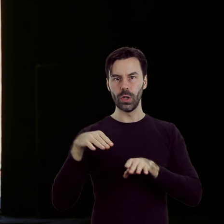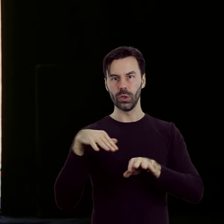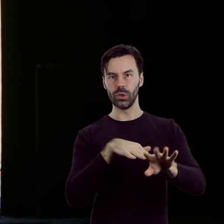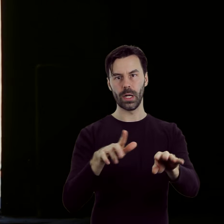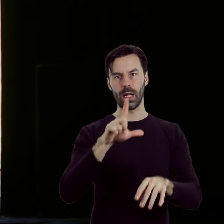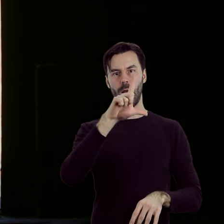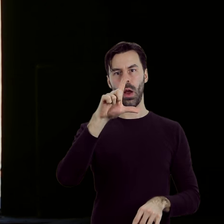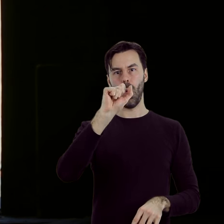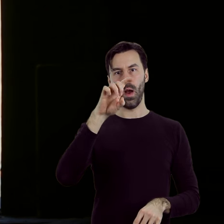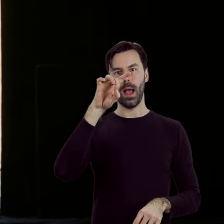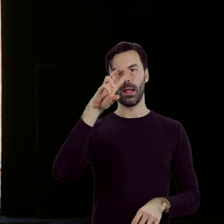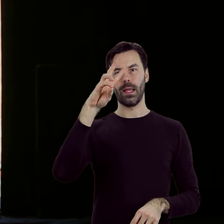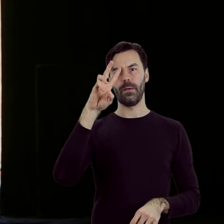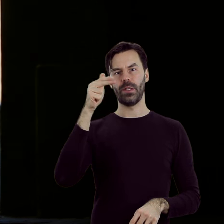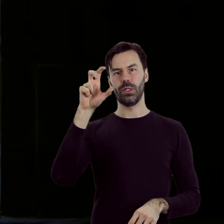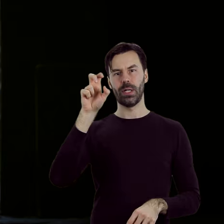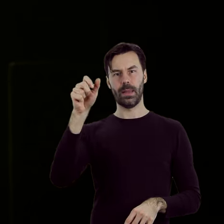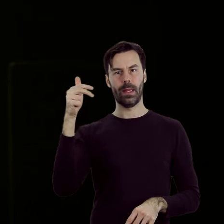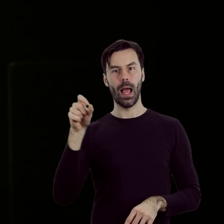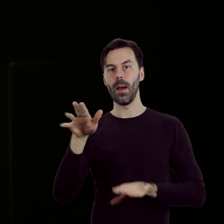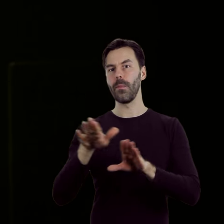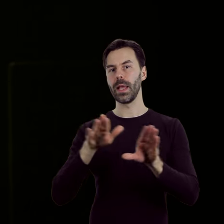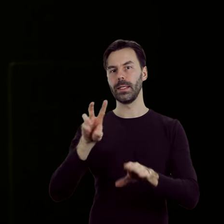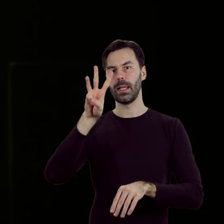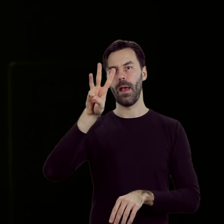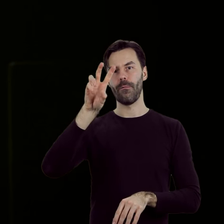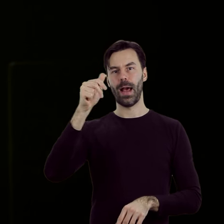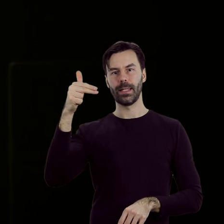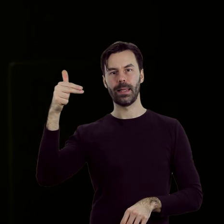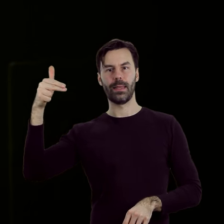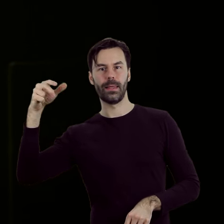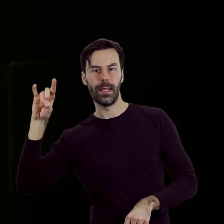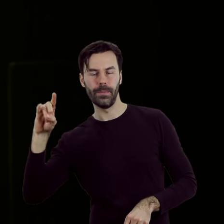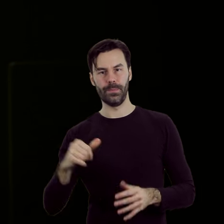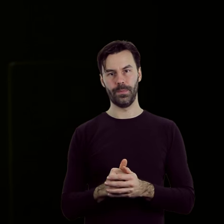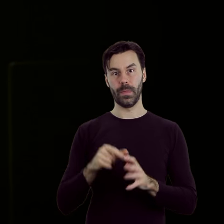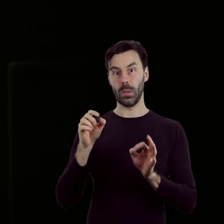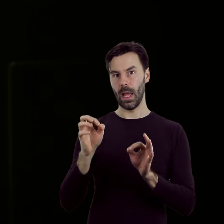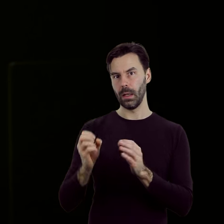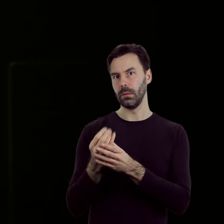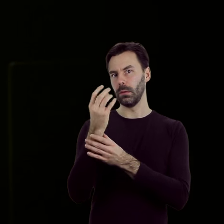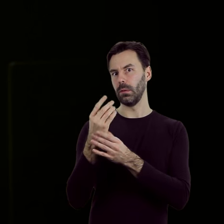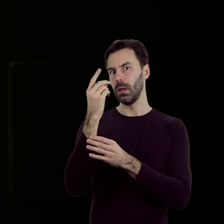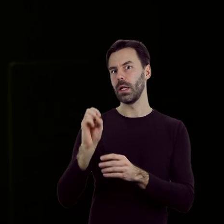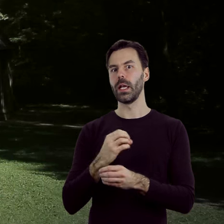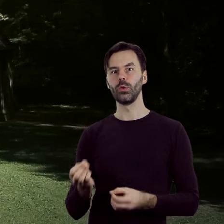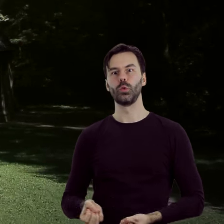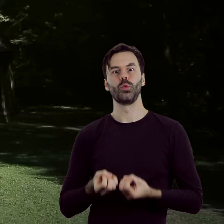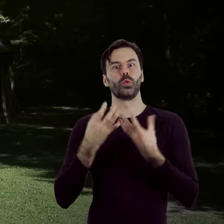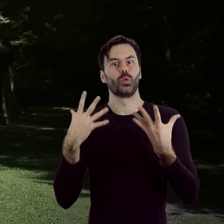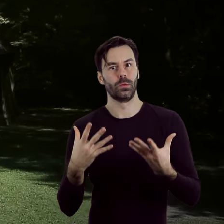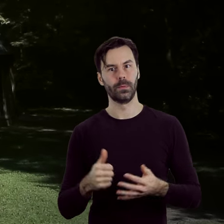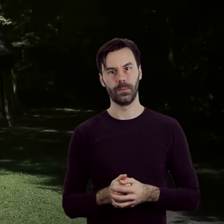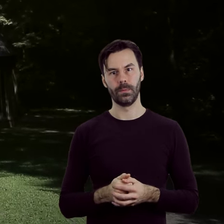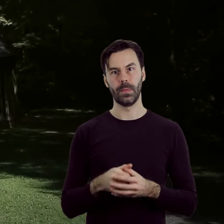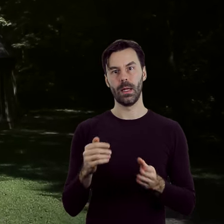Łagiewniczanki, w miejsce zwane Wannami, gdzie do dziś bije źródełko, mające według legend cudowne moce.